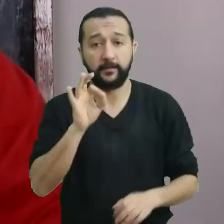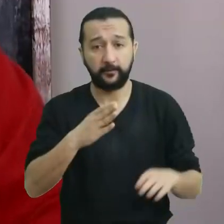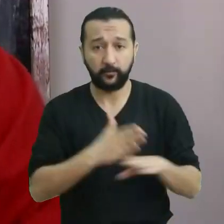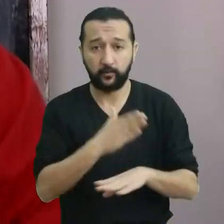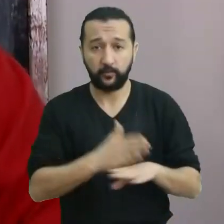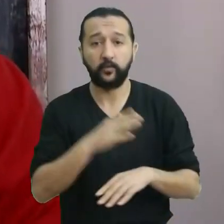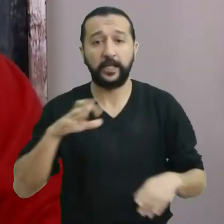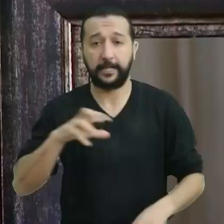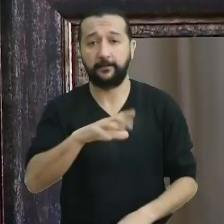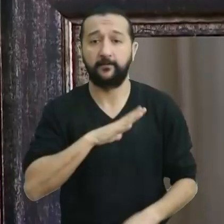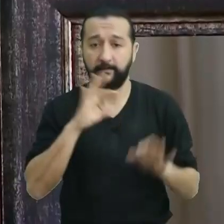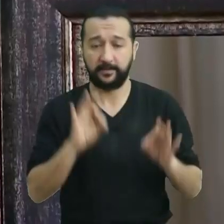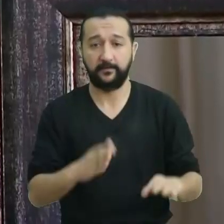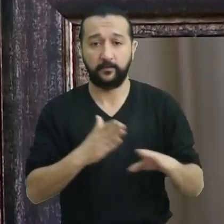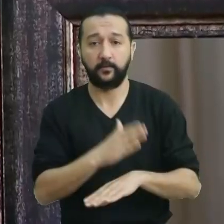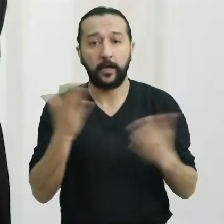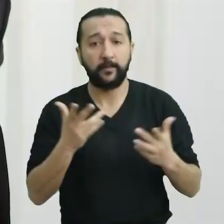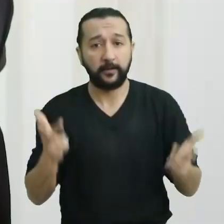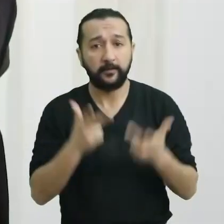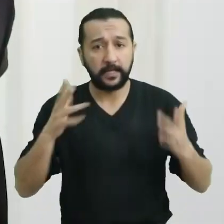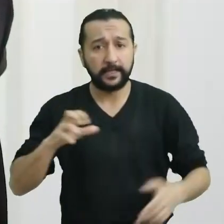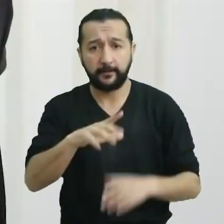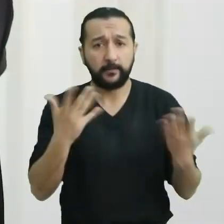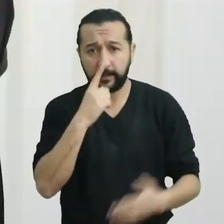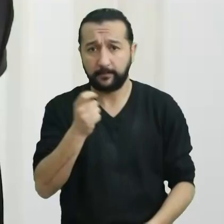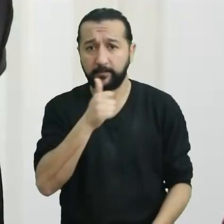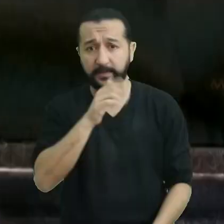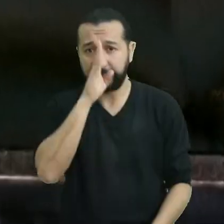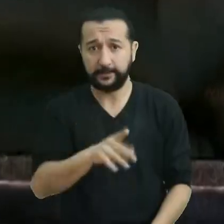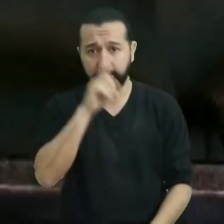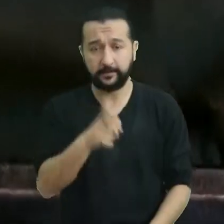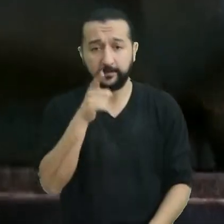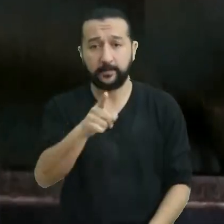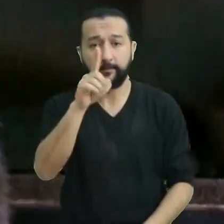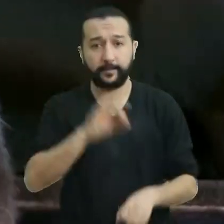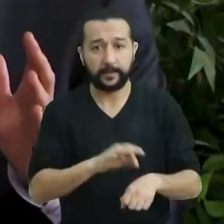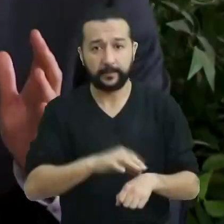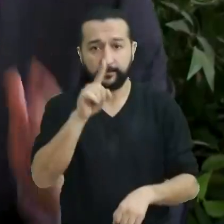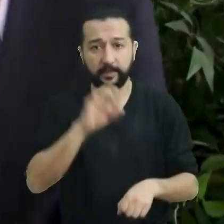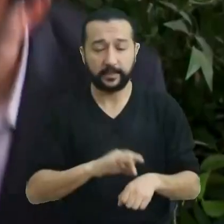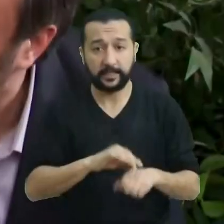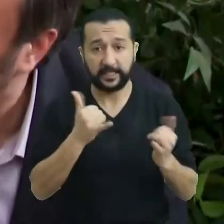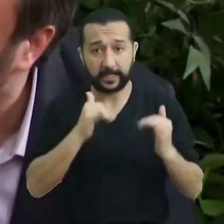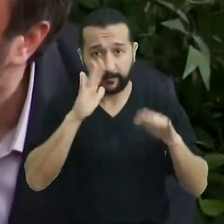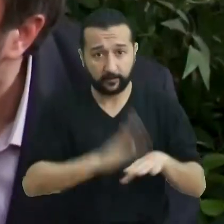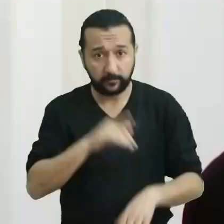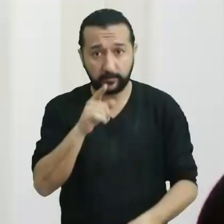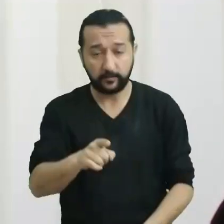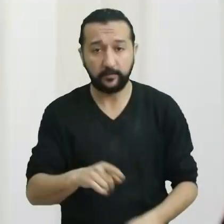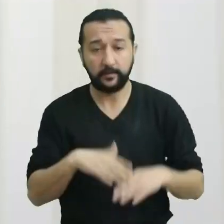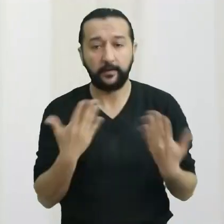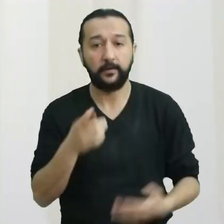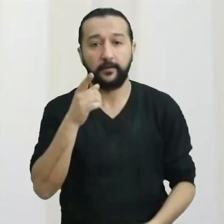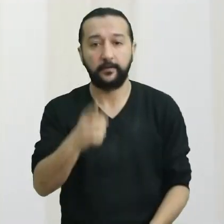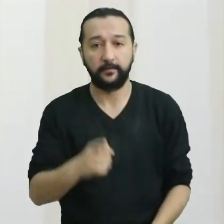Doğru Nurhan, tarantulaymış. Allah Allah, ne tarantulası baba ya, ciddi misin sen? Bir dakika. Şaka mı bu?